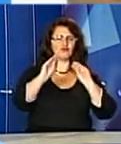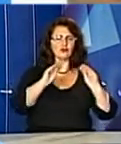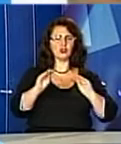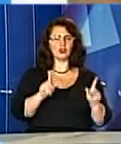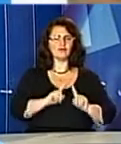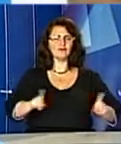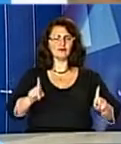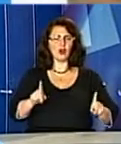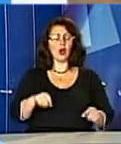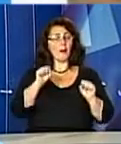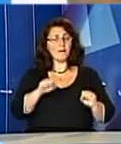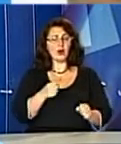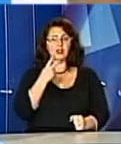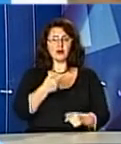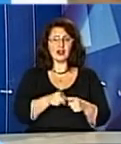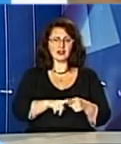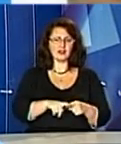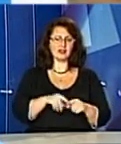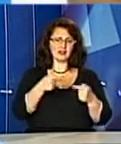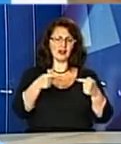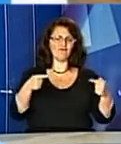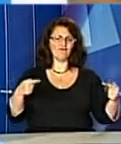об'єкта, могли побачити цей об'єкт.